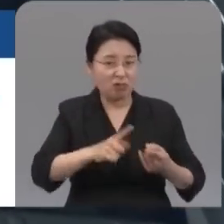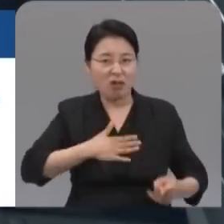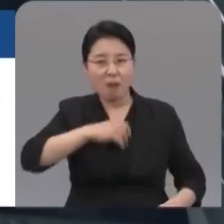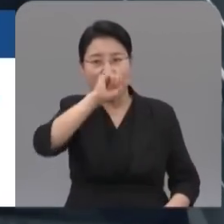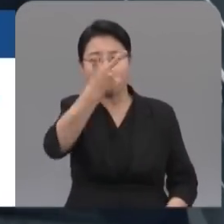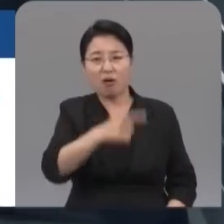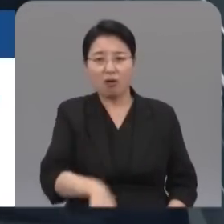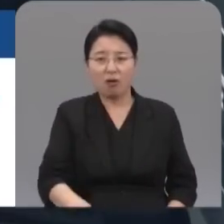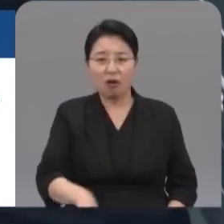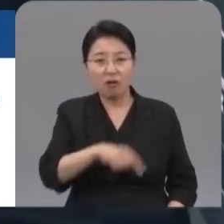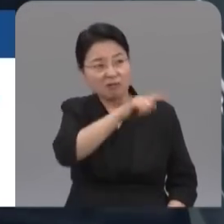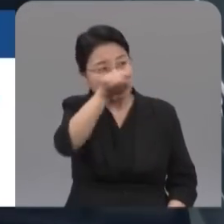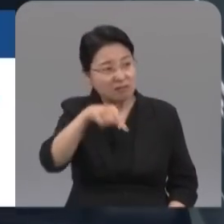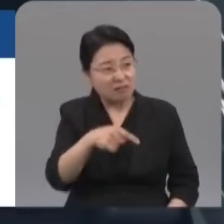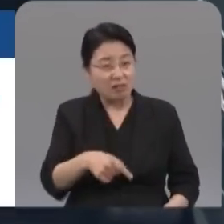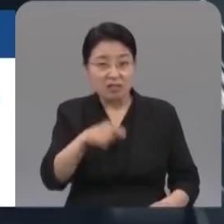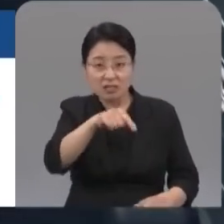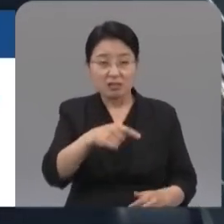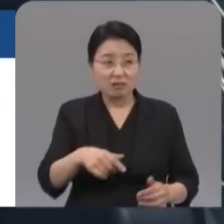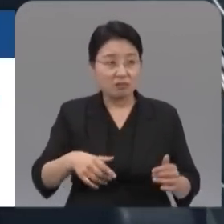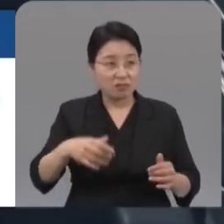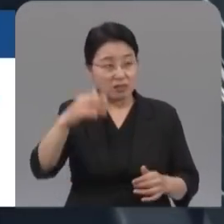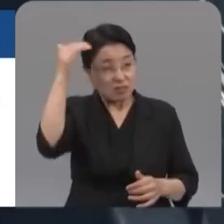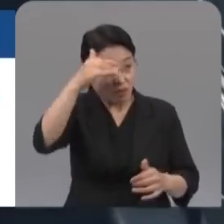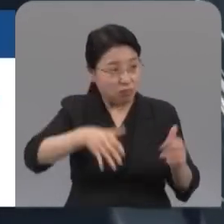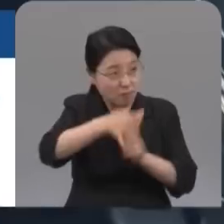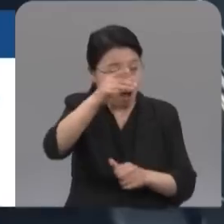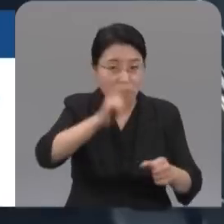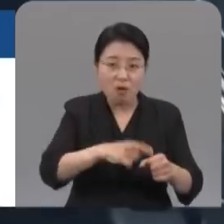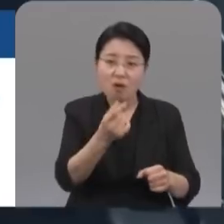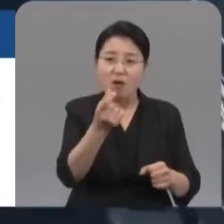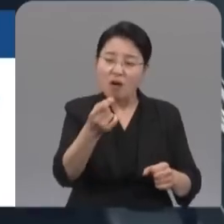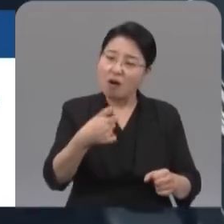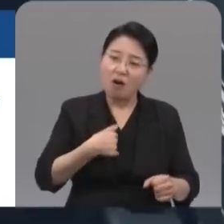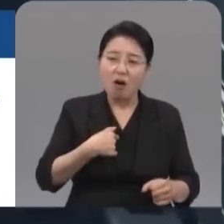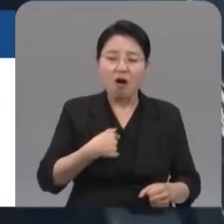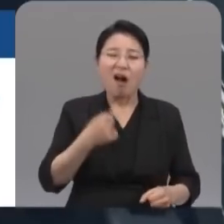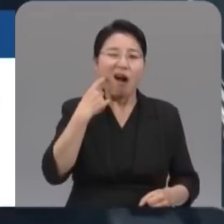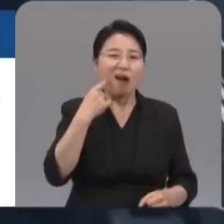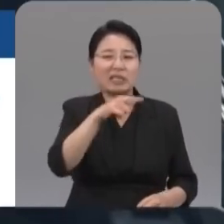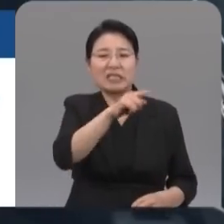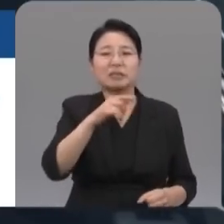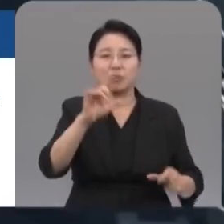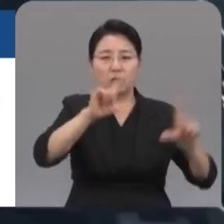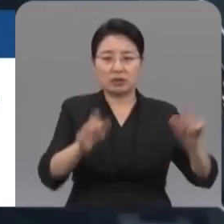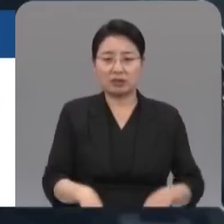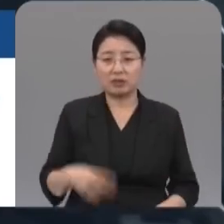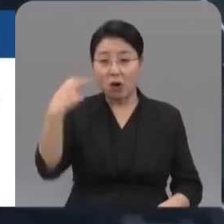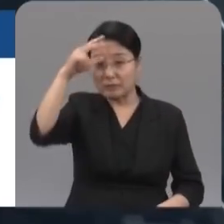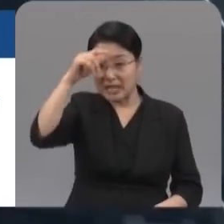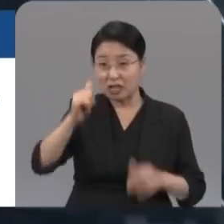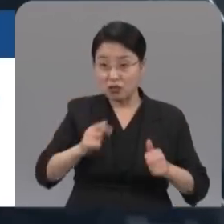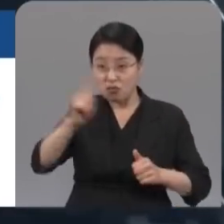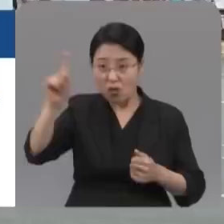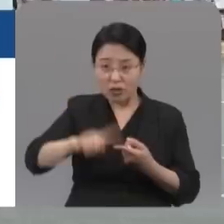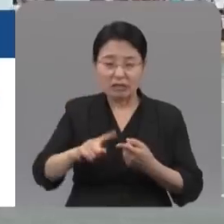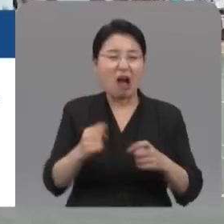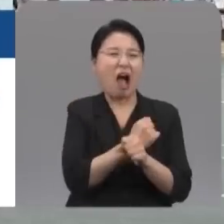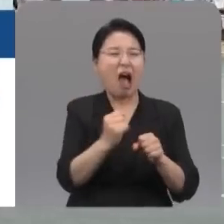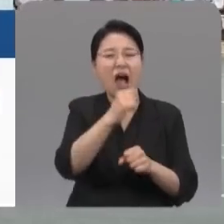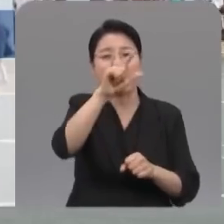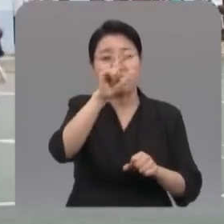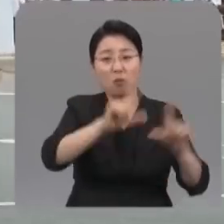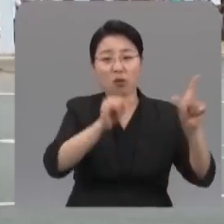fake. We know it's all fake. We know it's all made up. We know it's political. So that's what everybody knows.